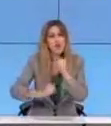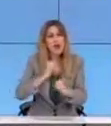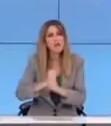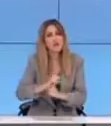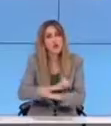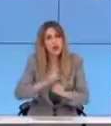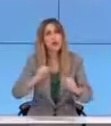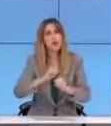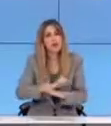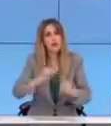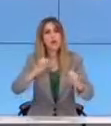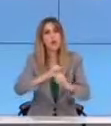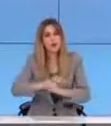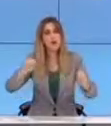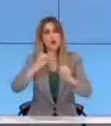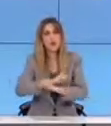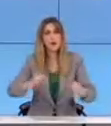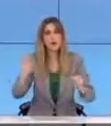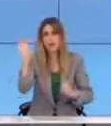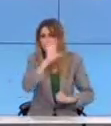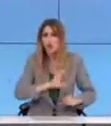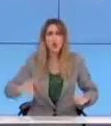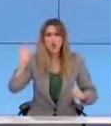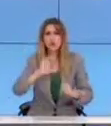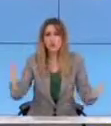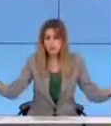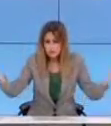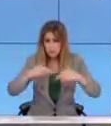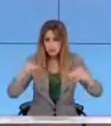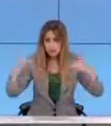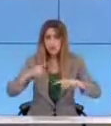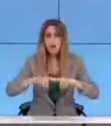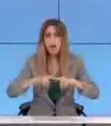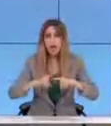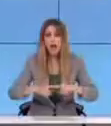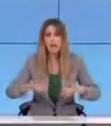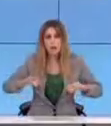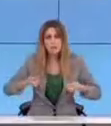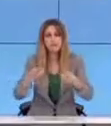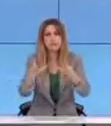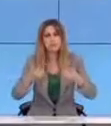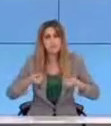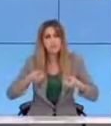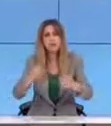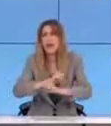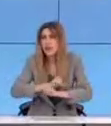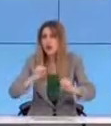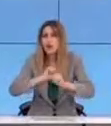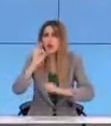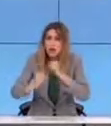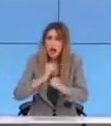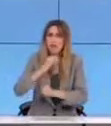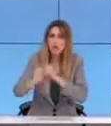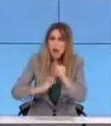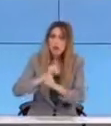τις επισκέψεις, τις αφίξεις στην πατρίδα μας. Και γνωρίζω πάρα πολύ καλά ότι αυτό δεν ήταν δεδομένο